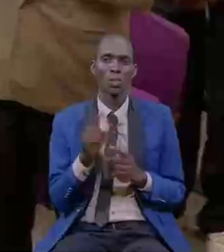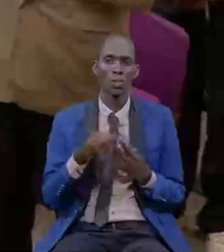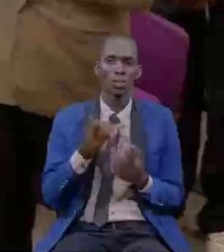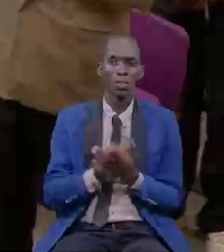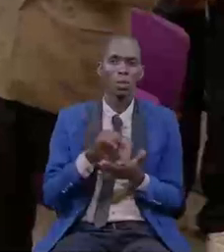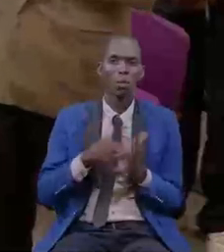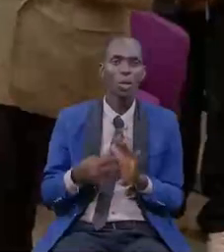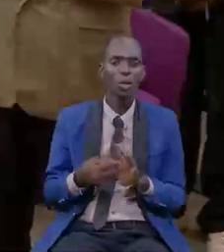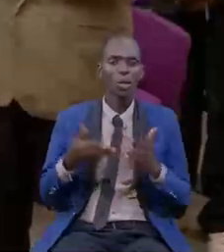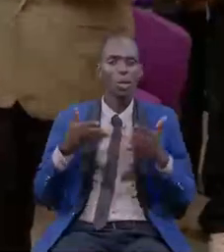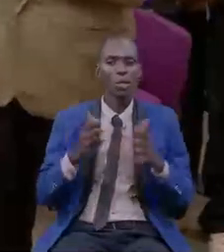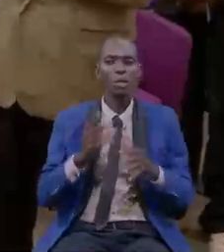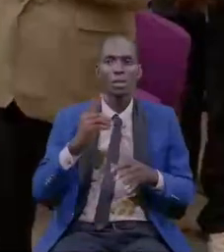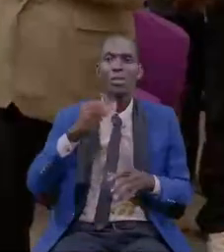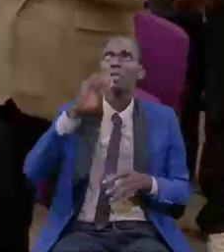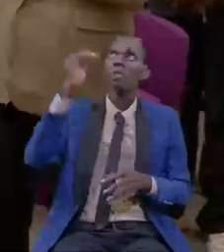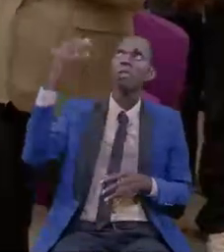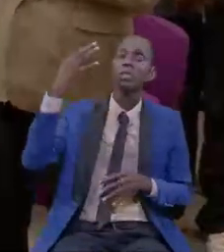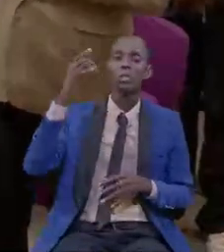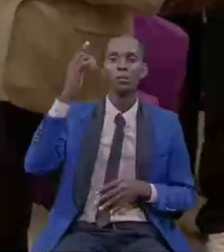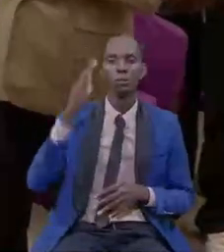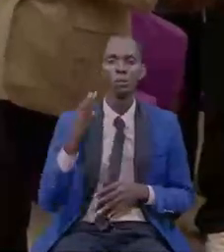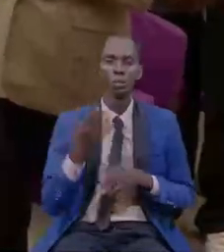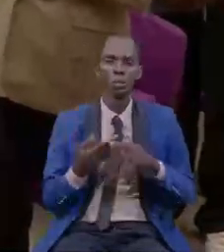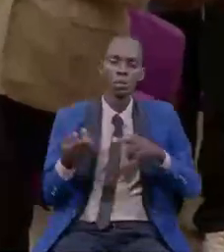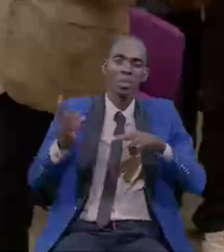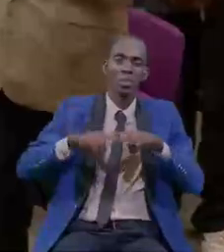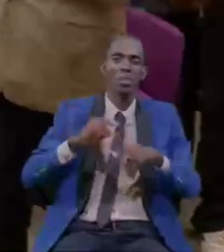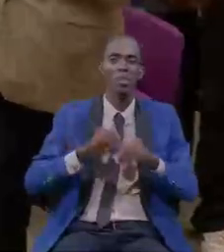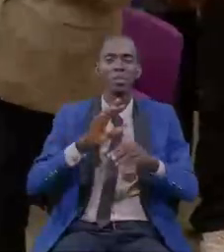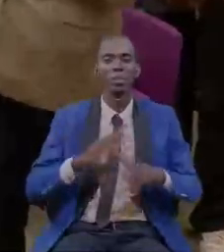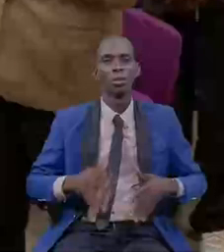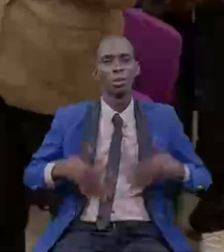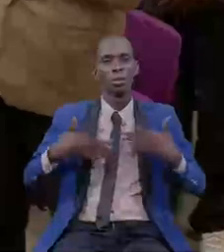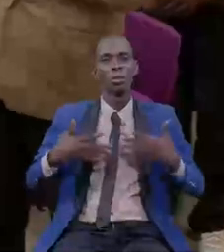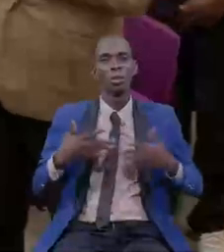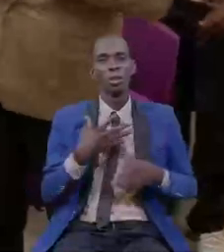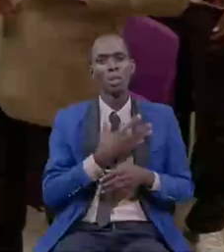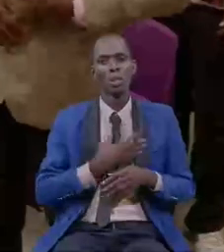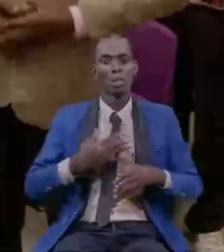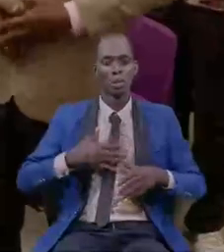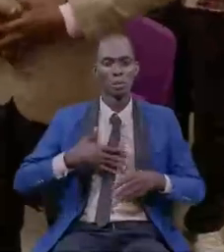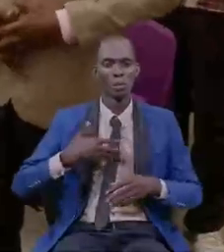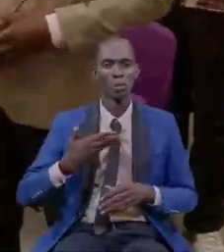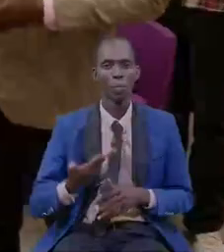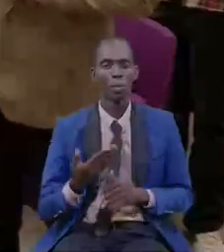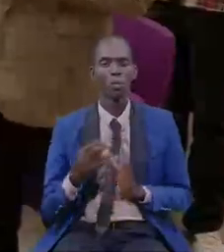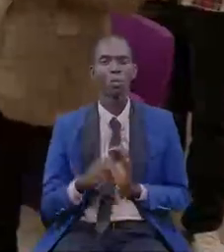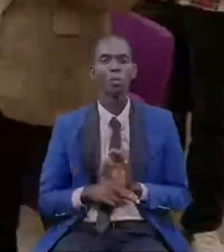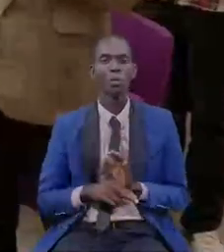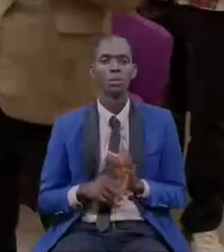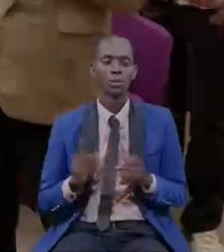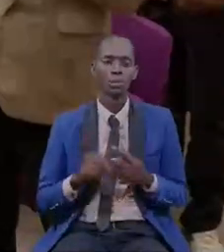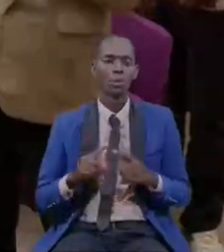Dieu et augmente en vous et que votre volonté pour